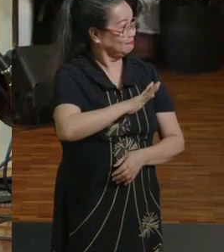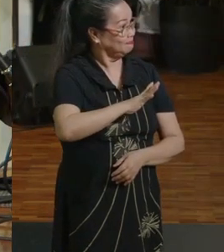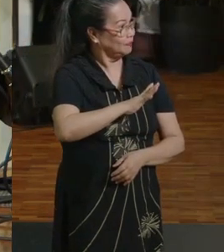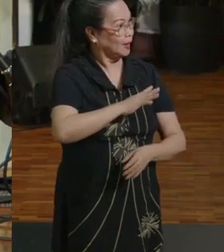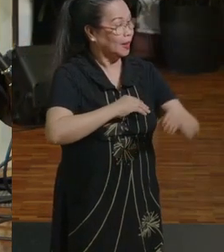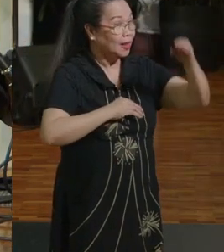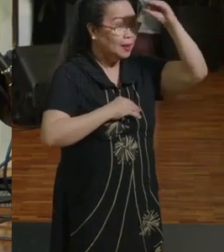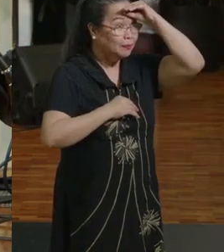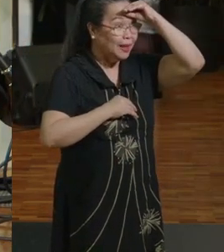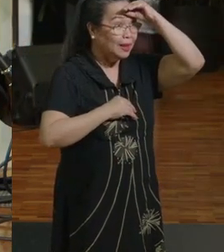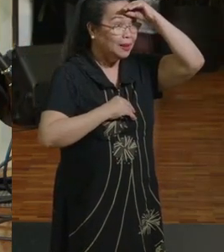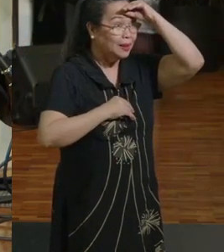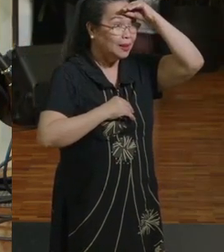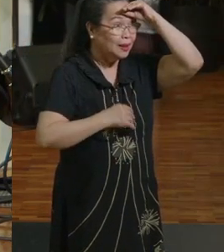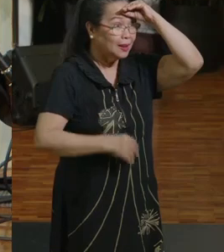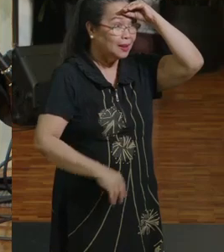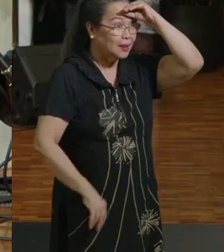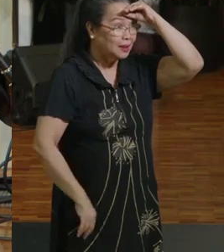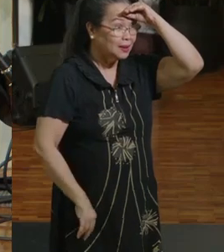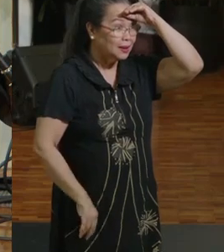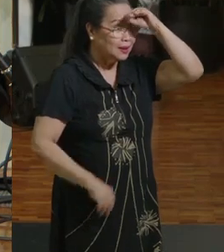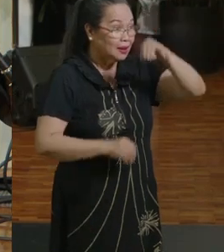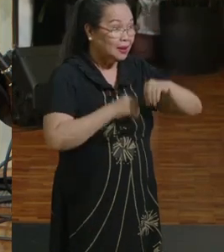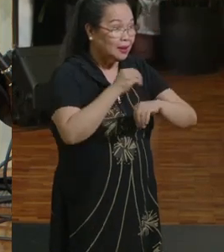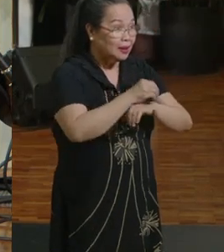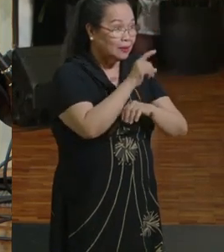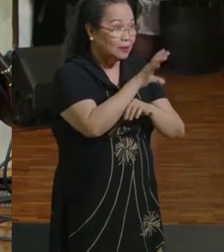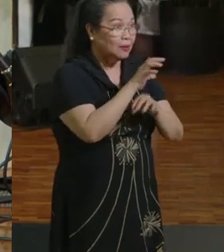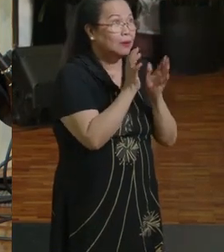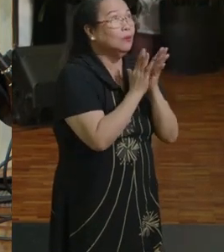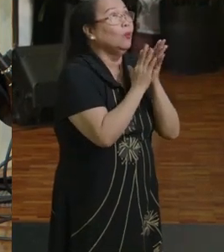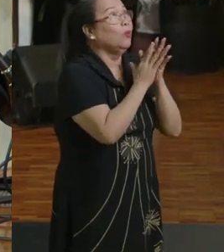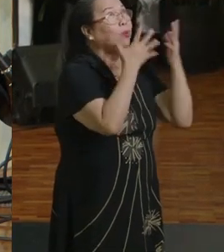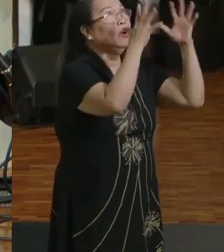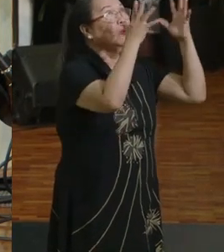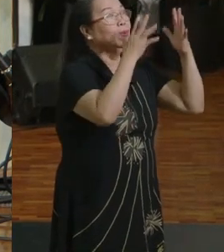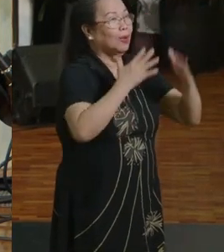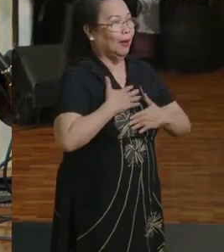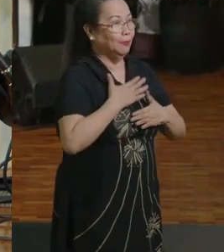Ang men's ministry, nung lumampas ng 100, praise God.